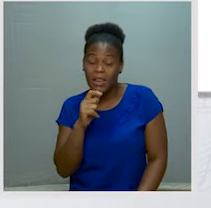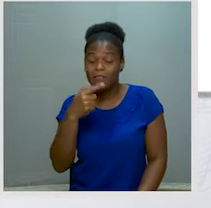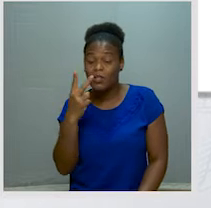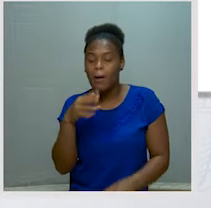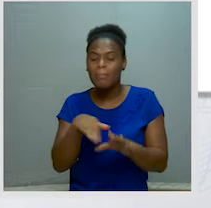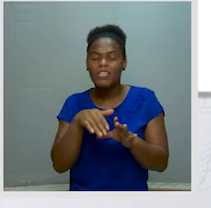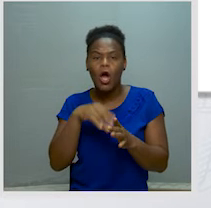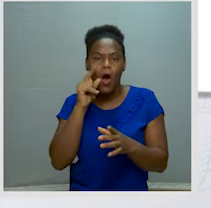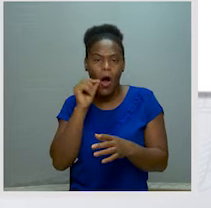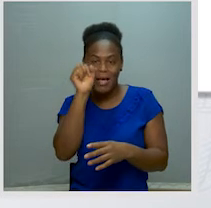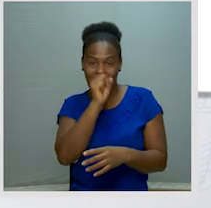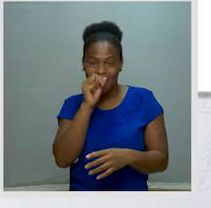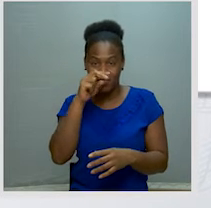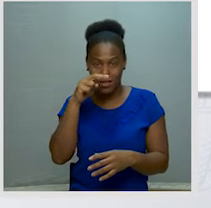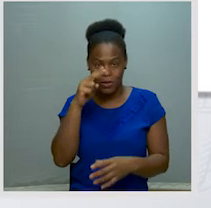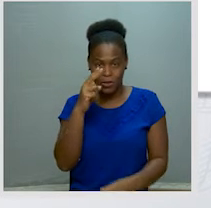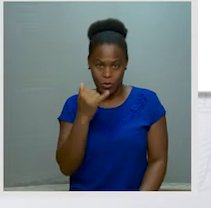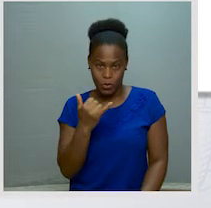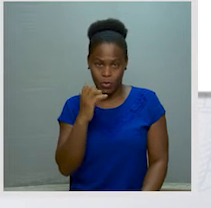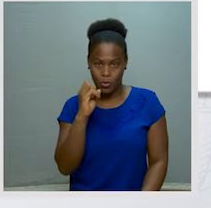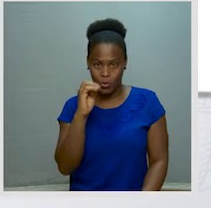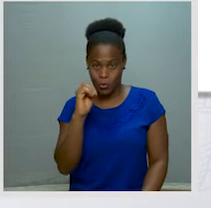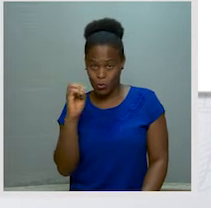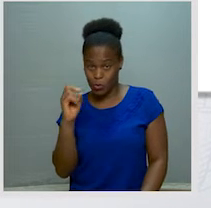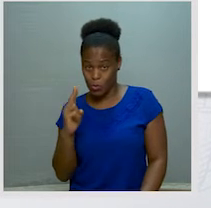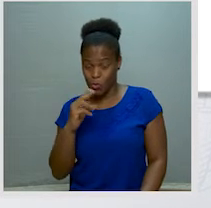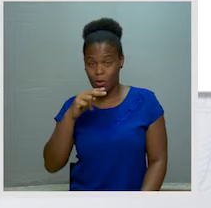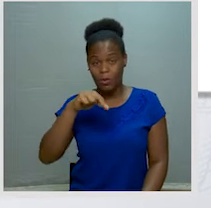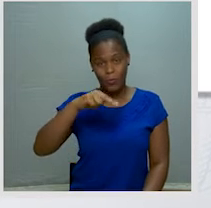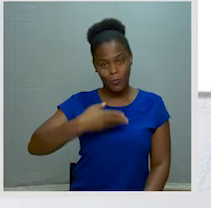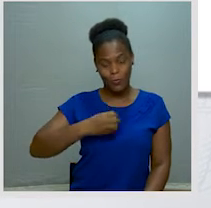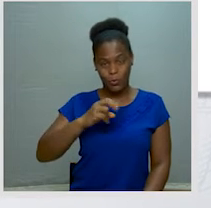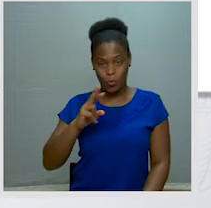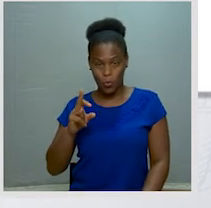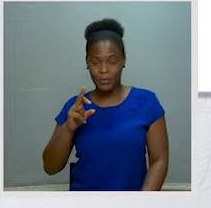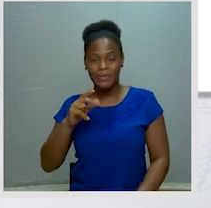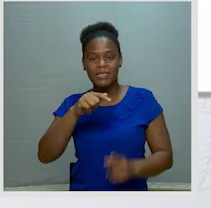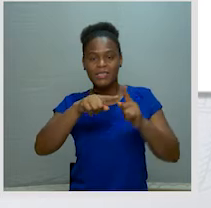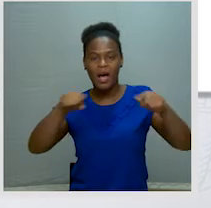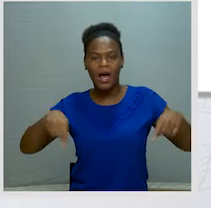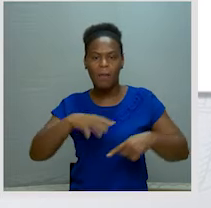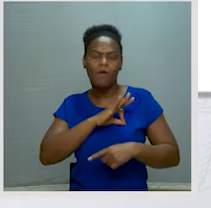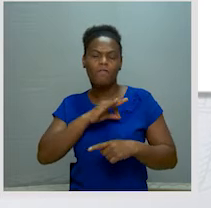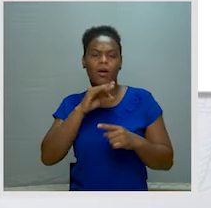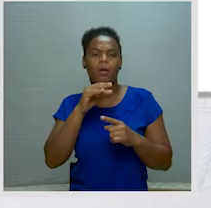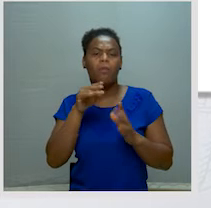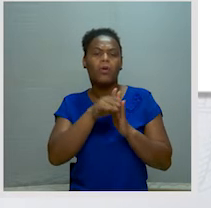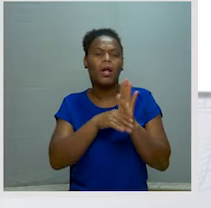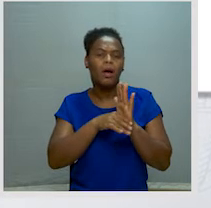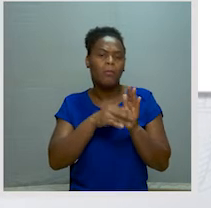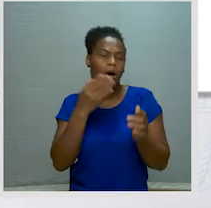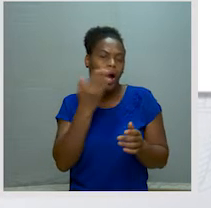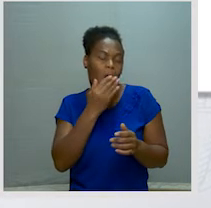N'Dour. Puis, Salle des profs, c'est le nom d'un programme de cours ou c'est le